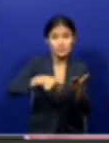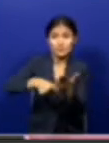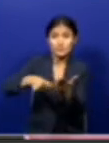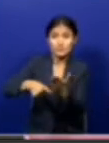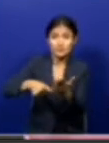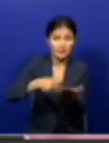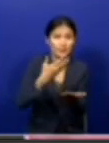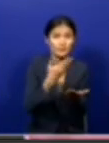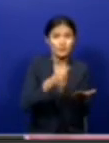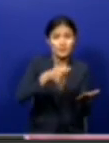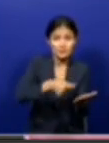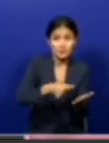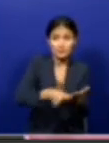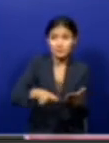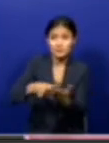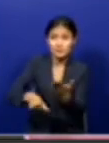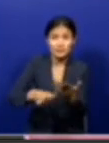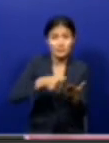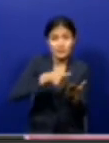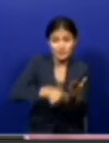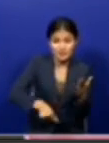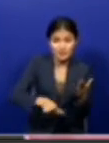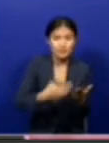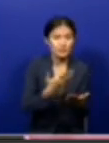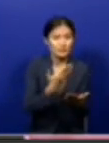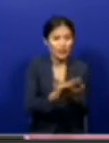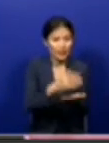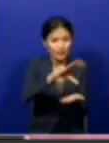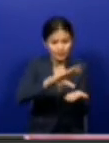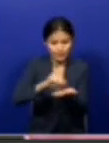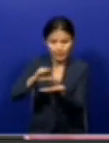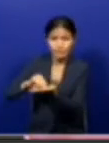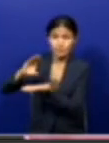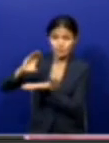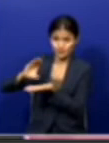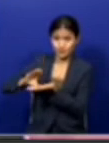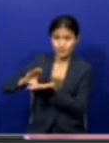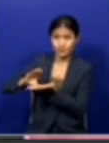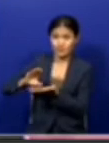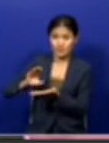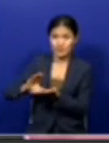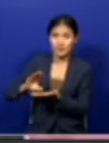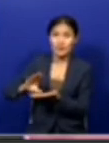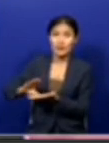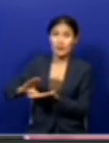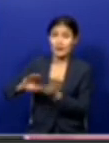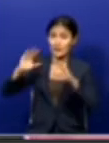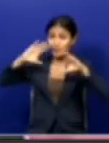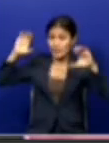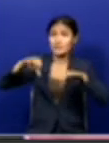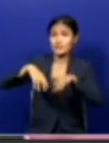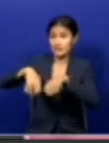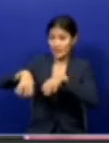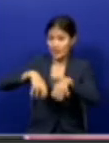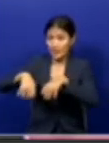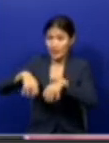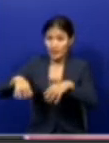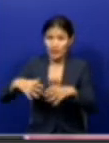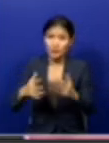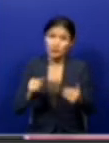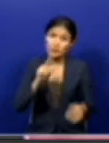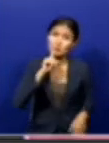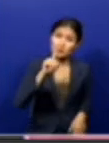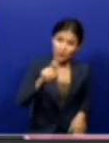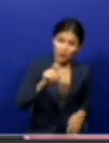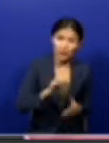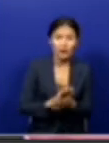ท่านนายกมีอะไรที่จะตอบแล้วก็เป็นแรงบันดาลใจให้กับพวกกลุ่มที่เขาจะมาลงทุนมาอะไรเนี่ยว่าเรา